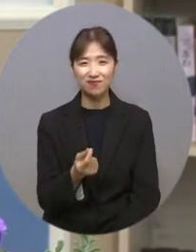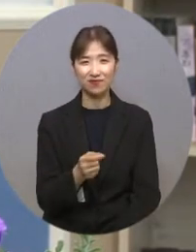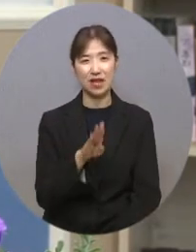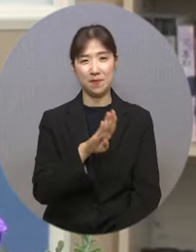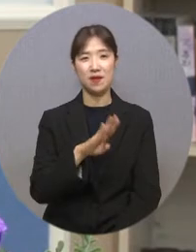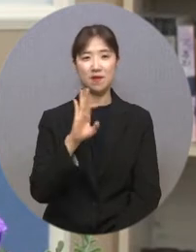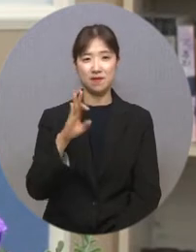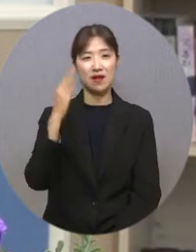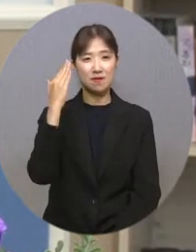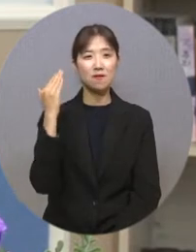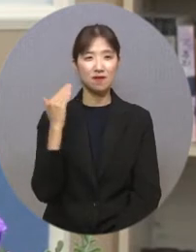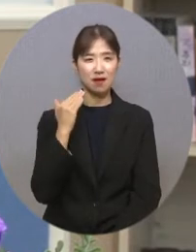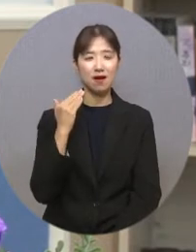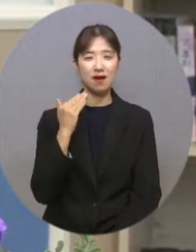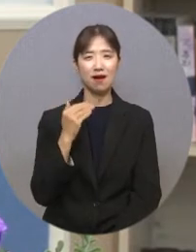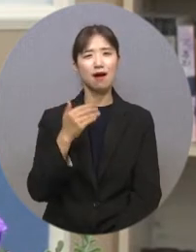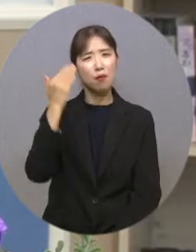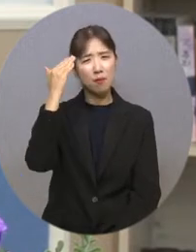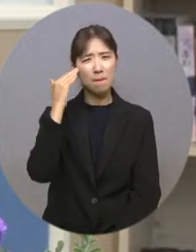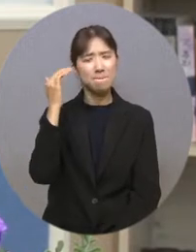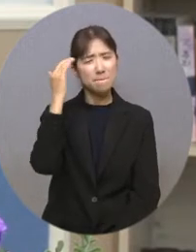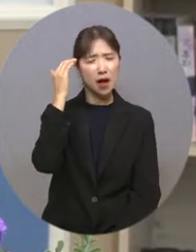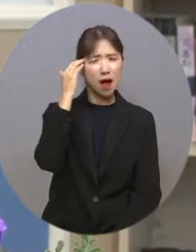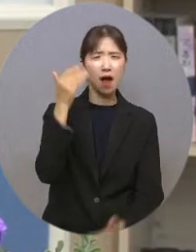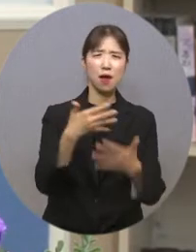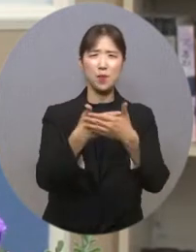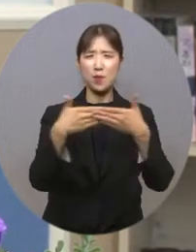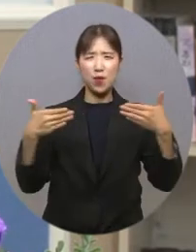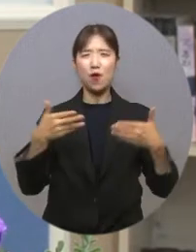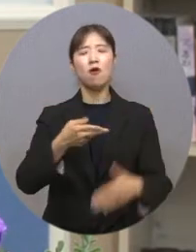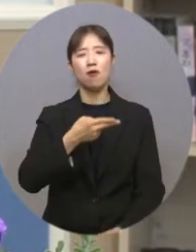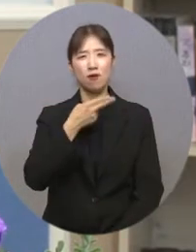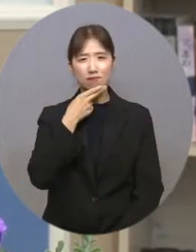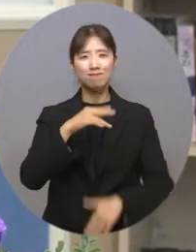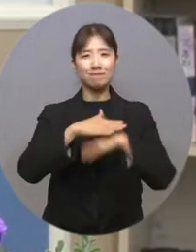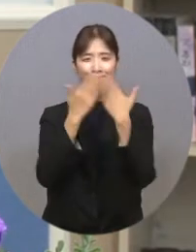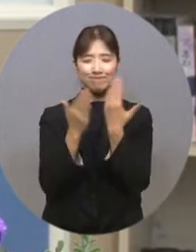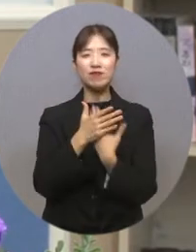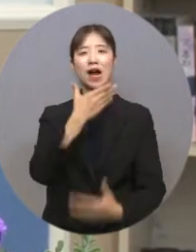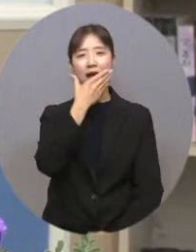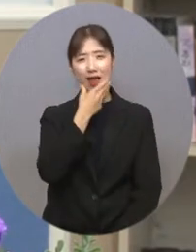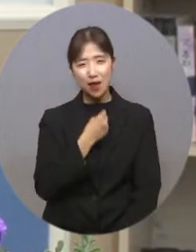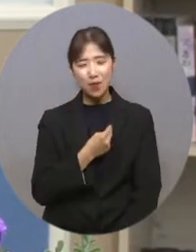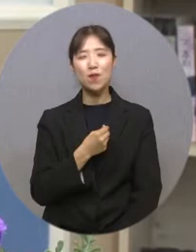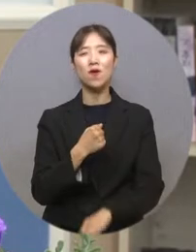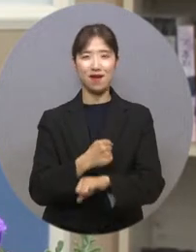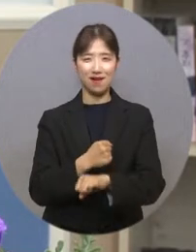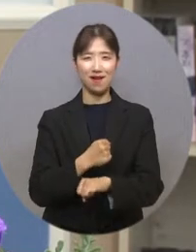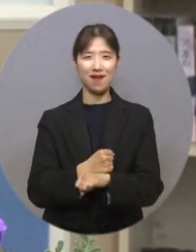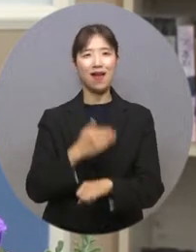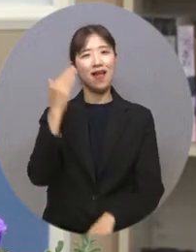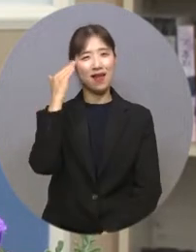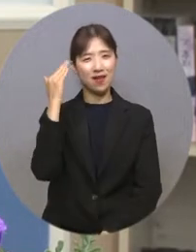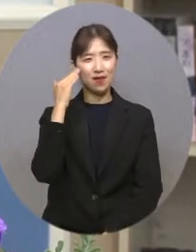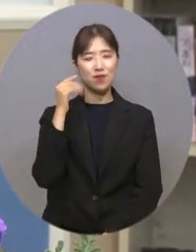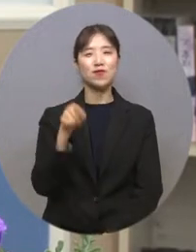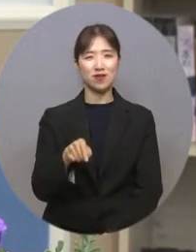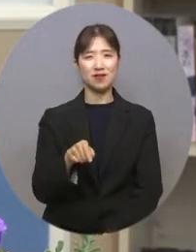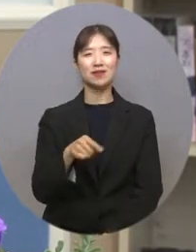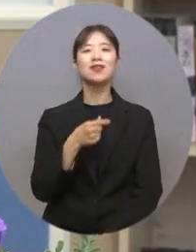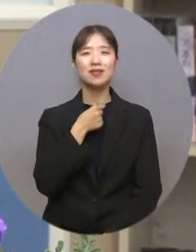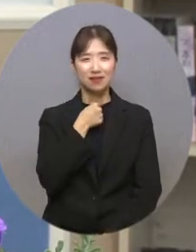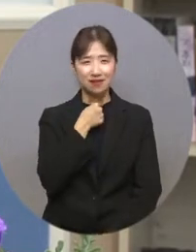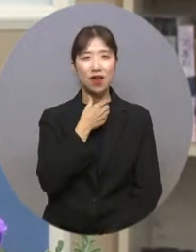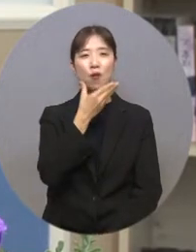프리 코리아. 장벽이 없이 모두가 행복한 복지 한국을 지향한다는 내용으로 복지 전문가들이 출연을